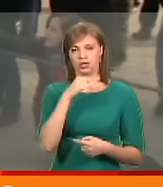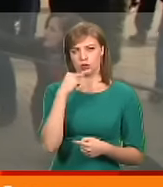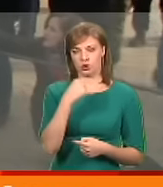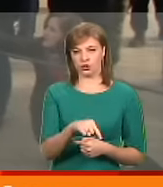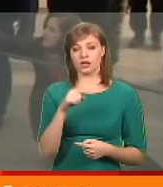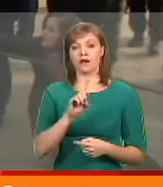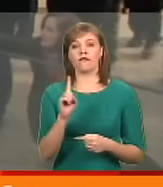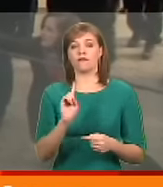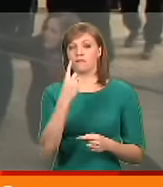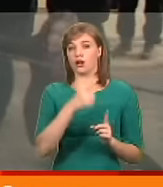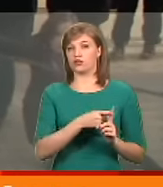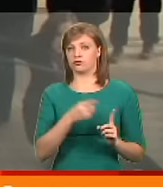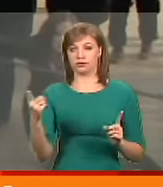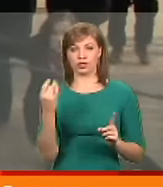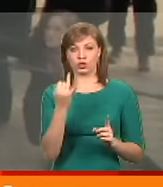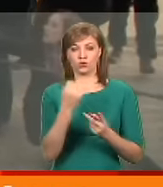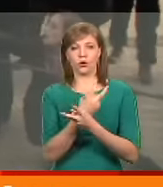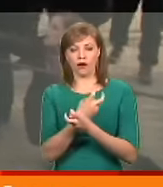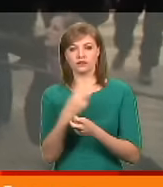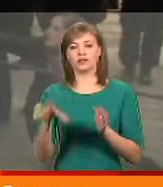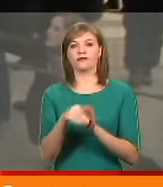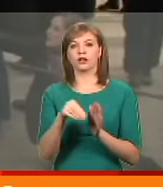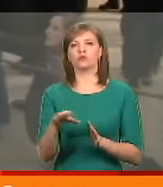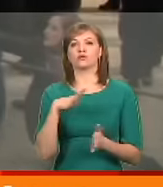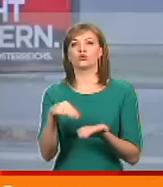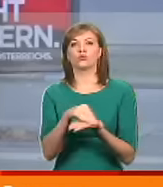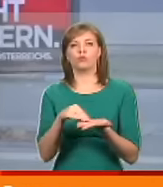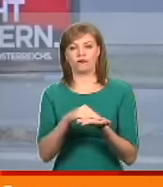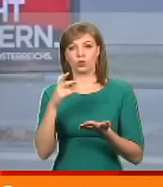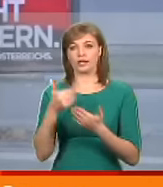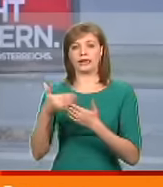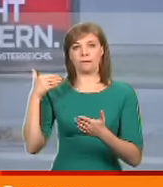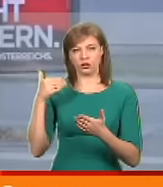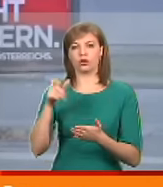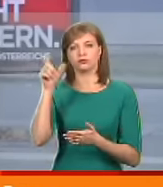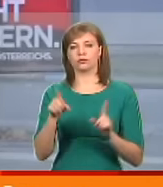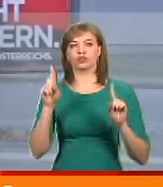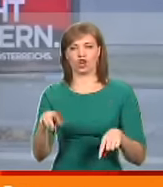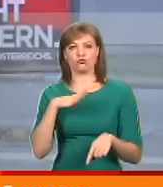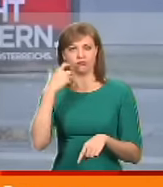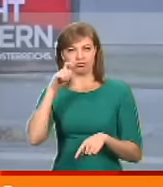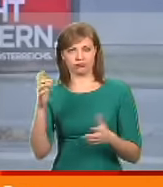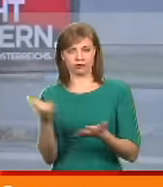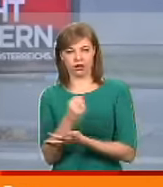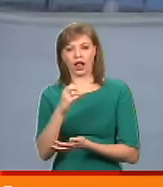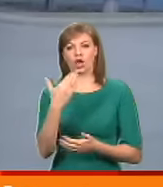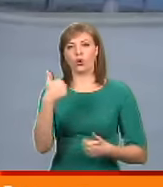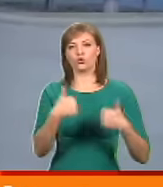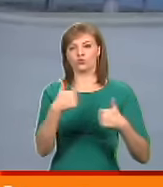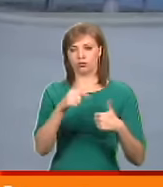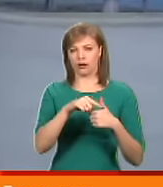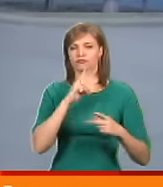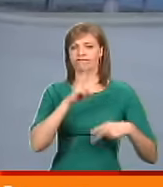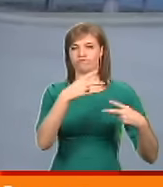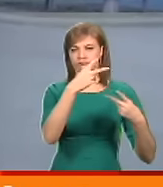Росії. Вперше за всю історію Австрії вибори провадили повторно. На попередніх Белен також здобув більшість голосів, але його суперник